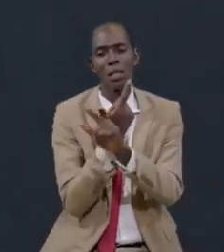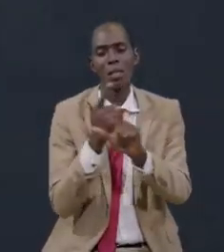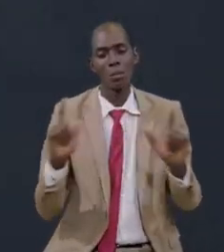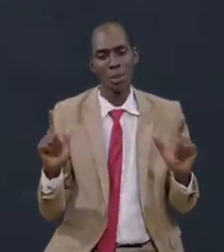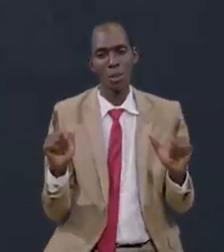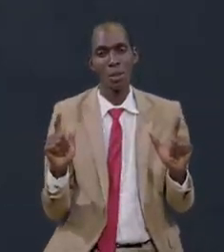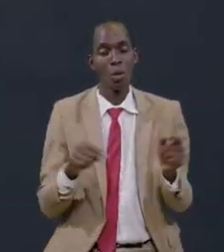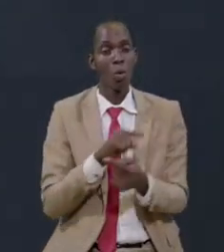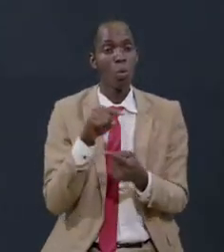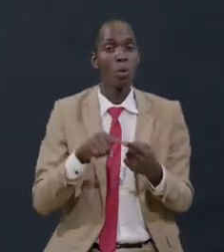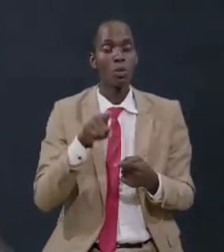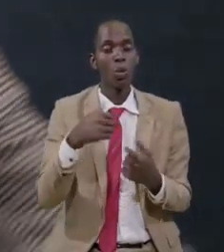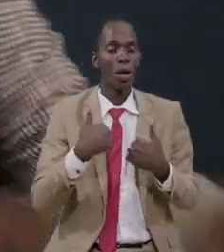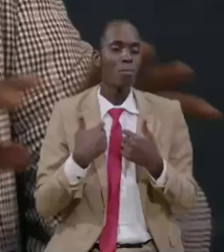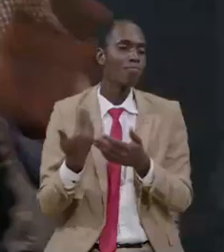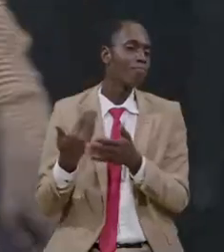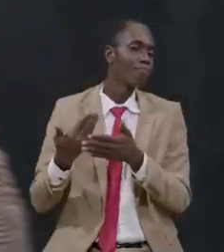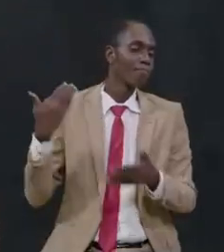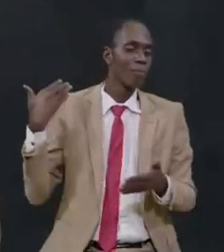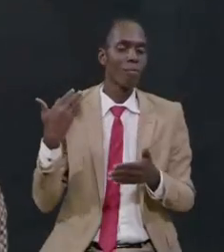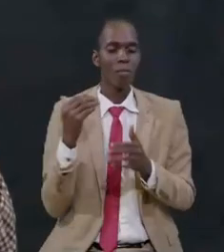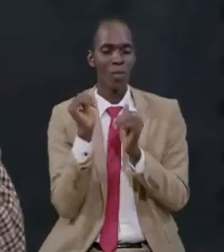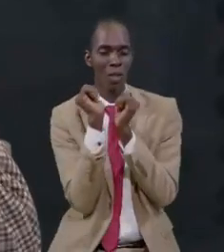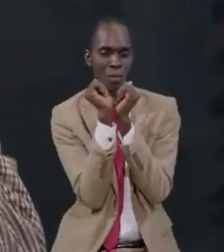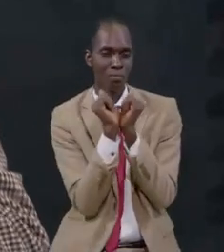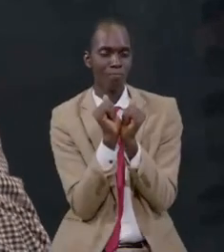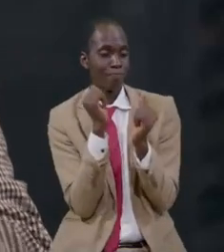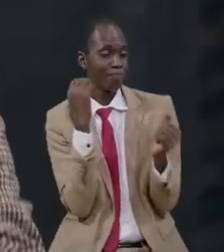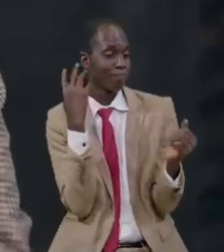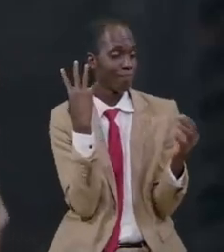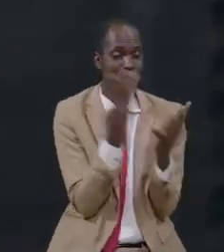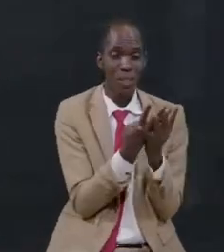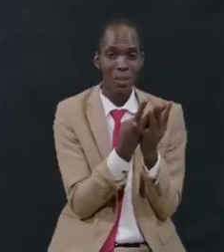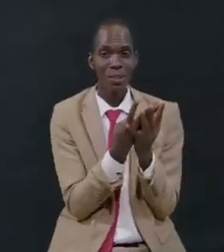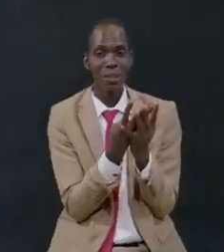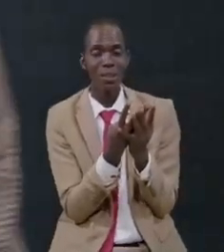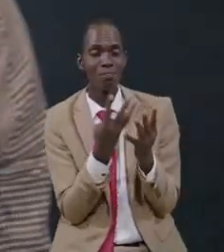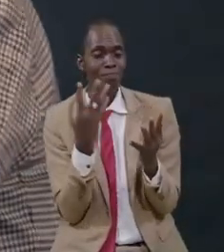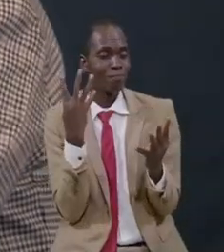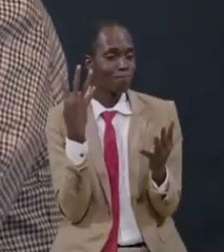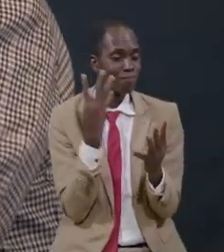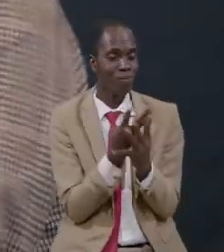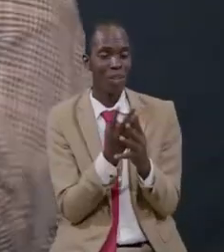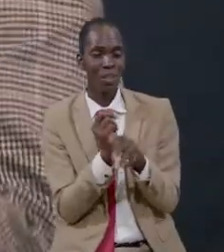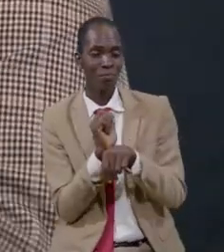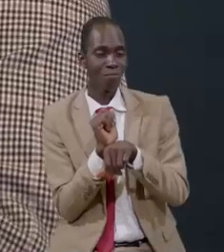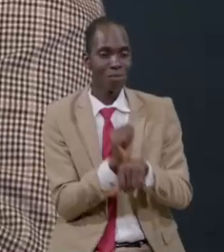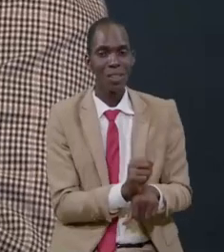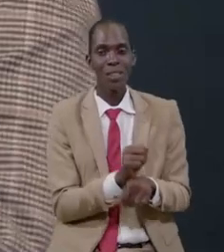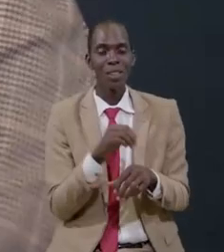Lorsque tu étais emprisonné, emprisonné, incarcéré dans le